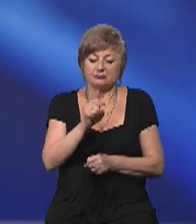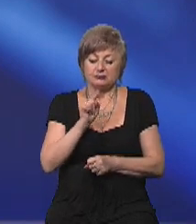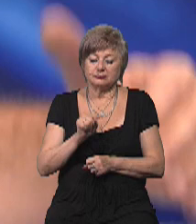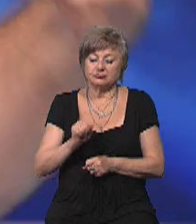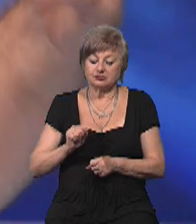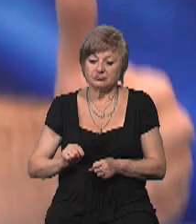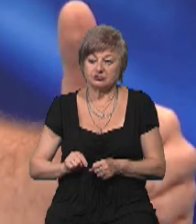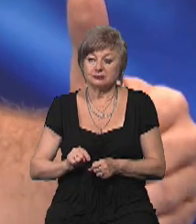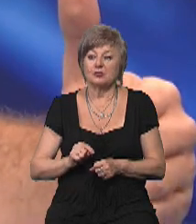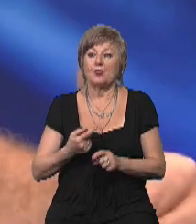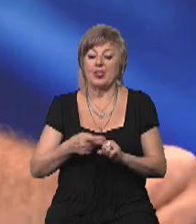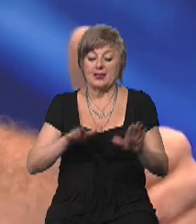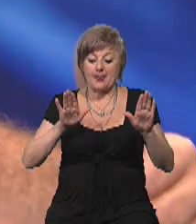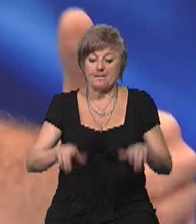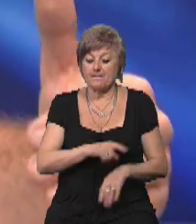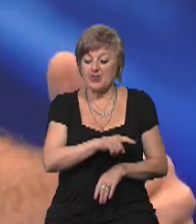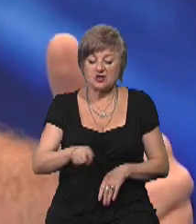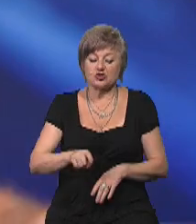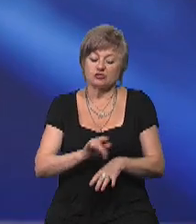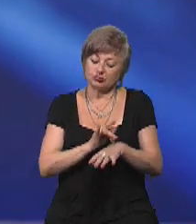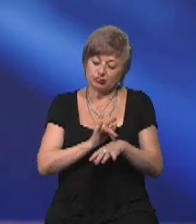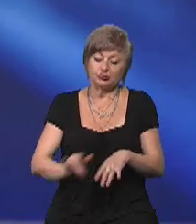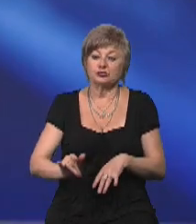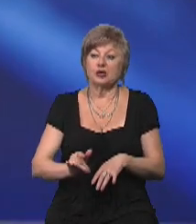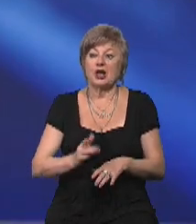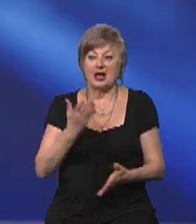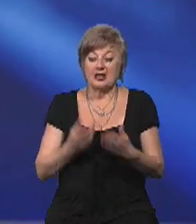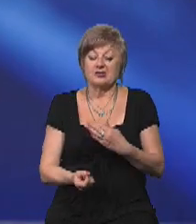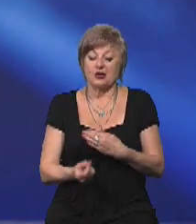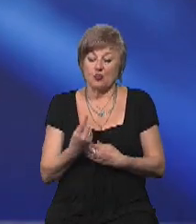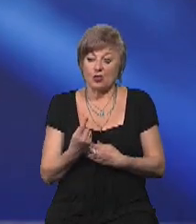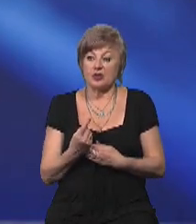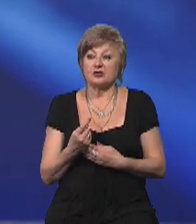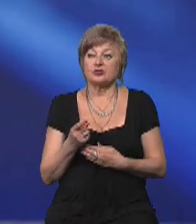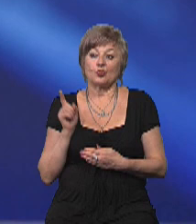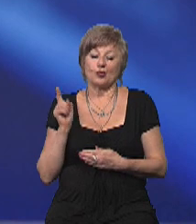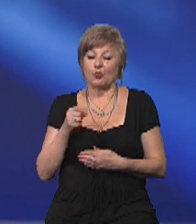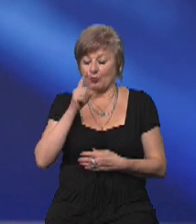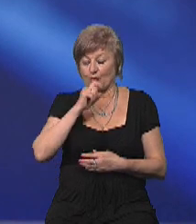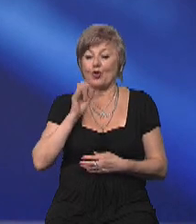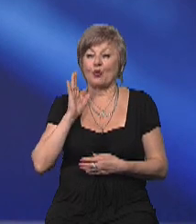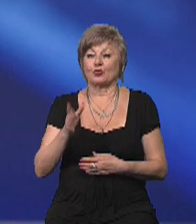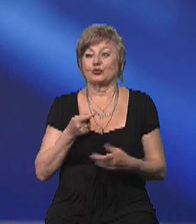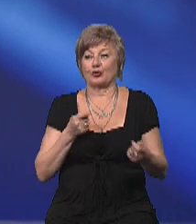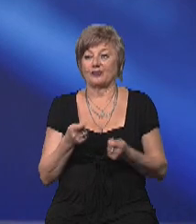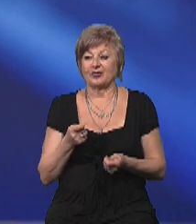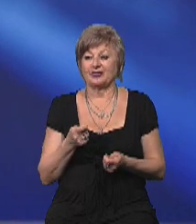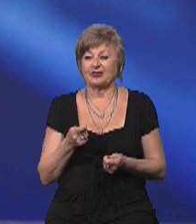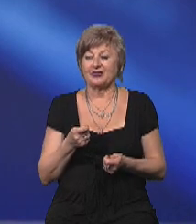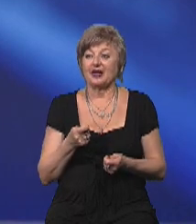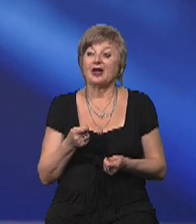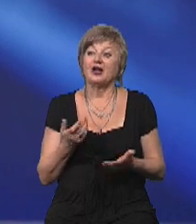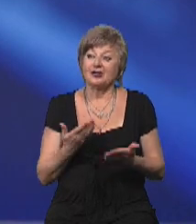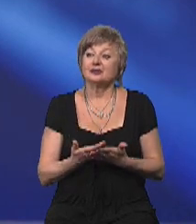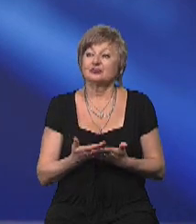те-то, те-то, на цьому ділянці, на цій ділянці амброзії не буде. Якщо вона появиться, то комусь буде харакірі, так? Чи щось друге там покраще,